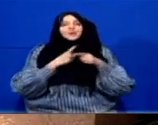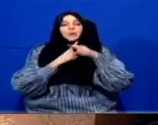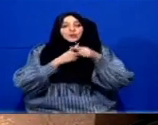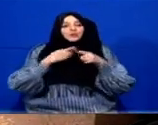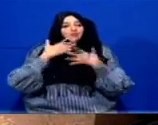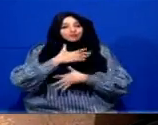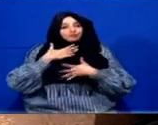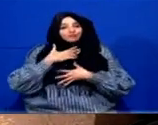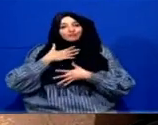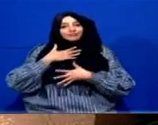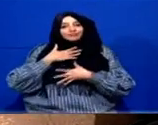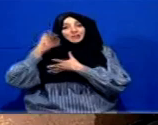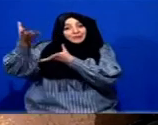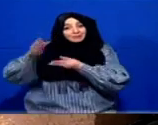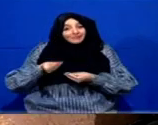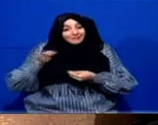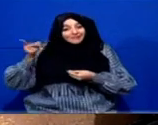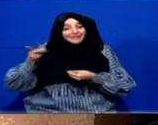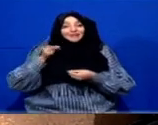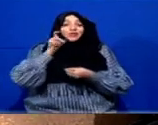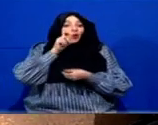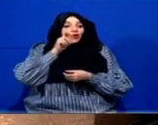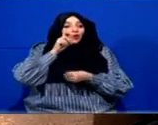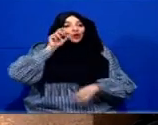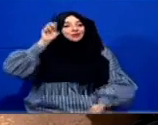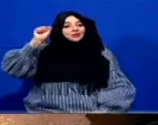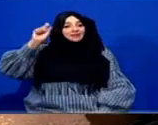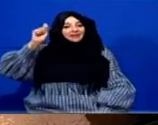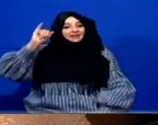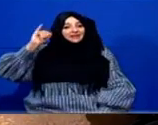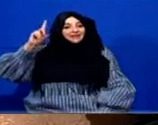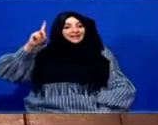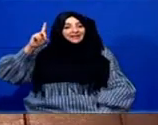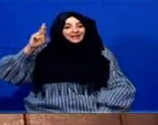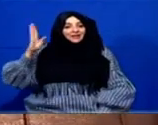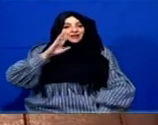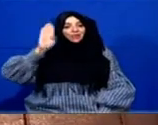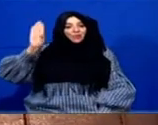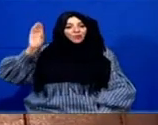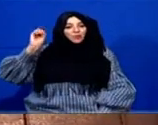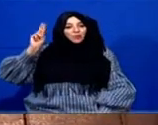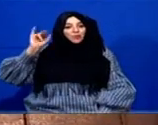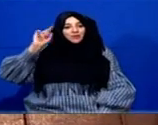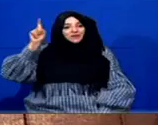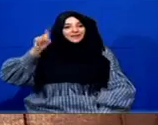الترحيب بضيفنا الفاضل شيخ الدكتور سعيد اهلا اهلا